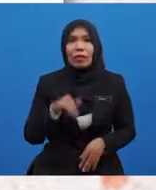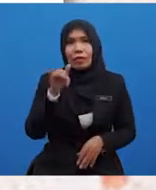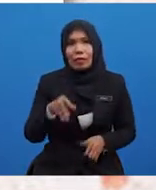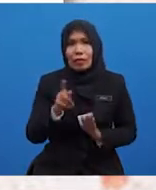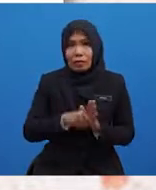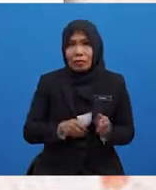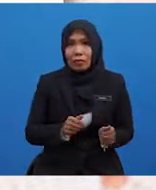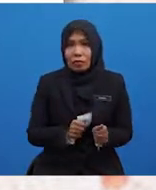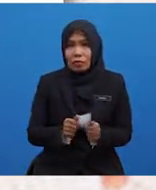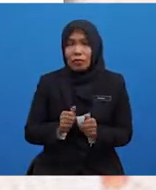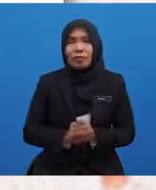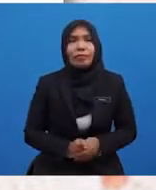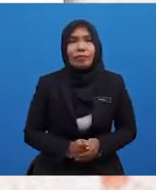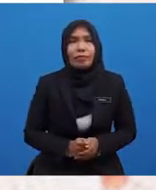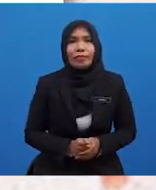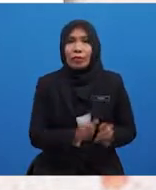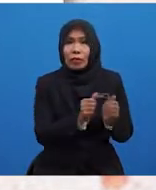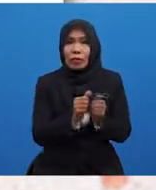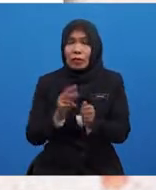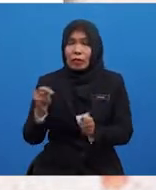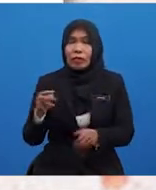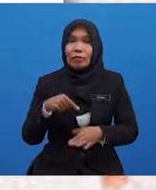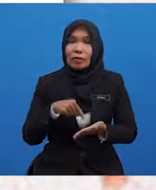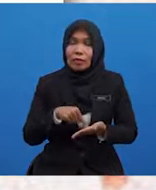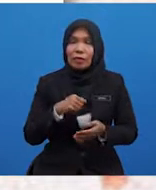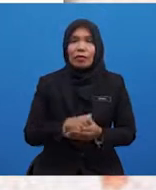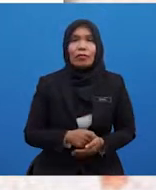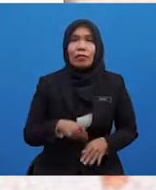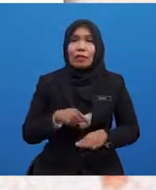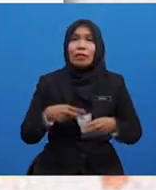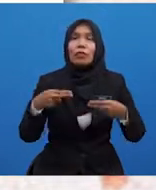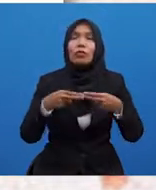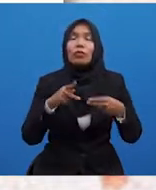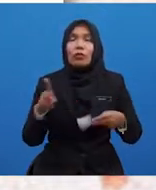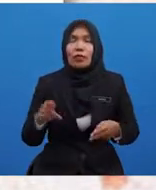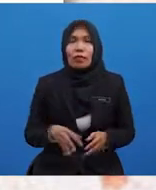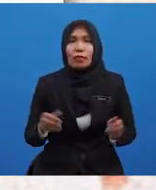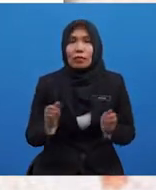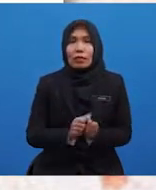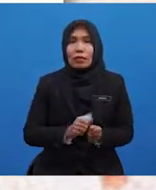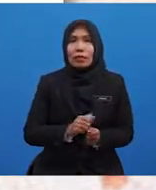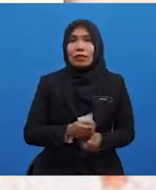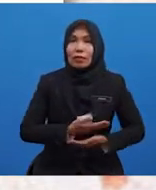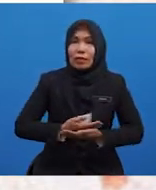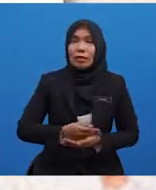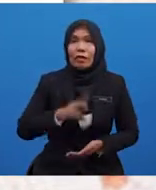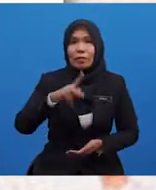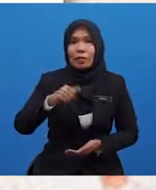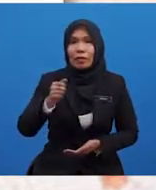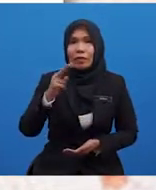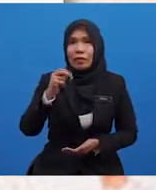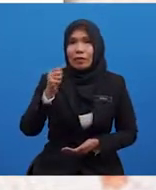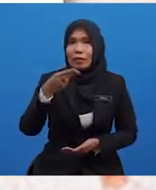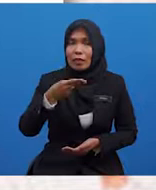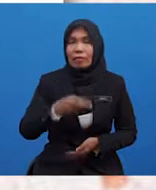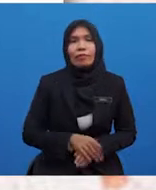kumpulannya. Susunan-susunan ini pula dihubungkan dengan anak panah. Tiada